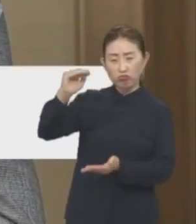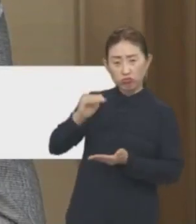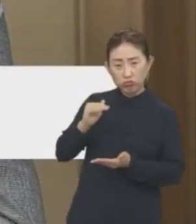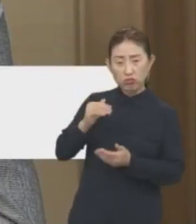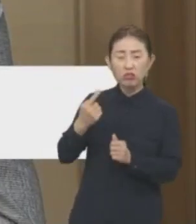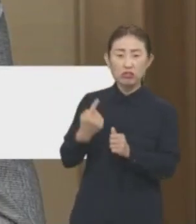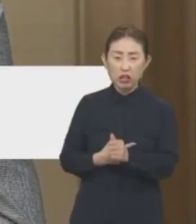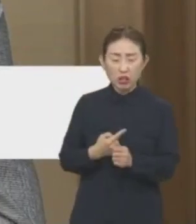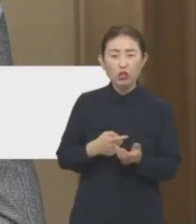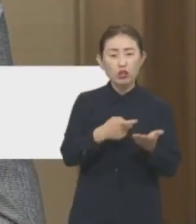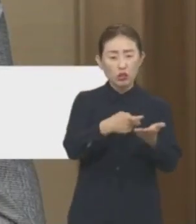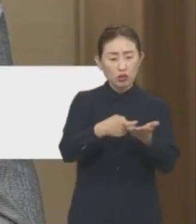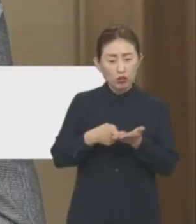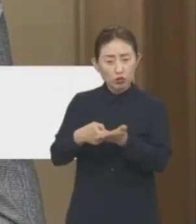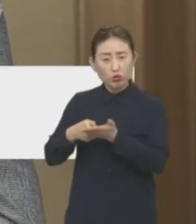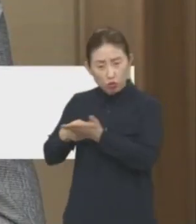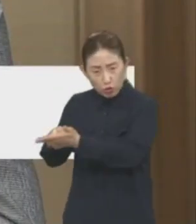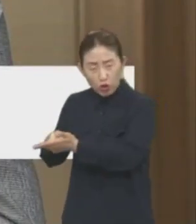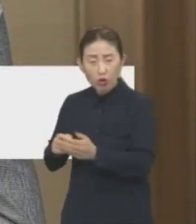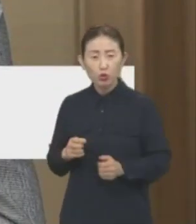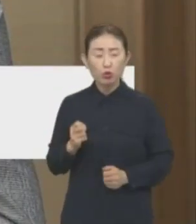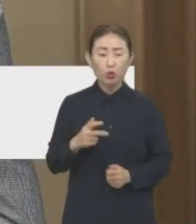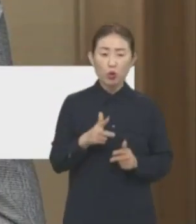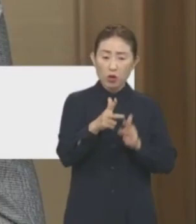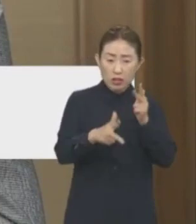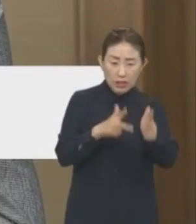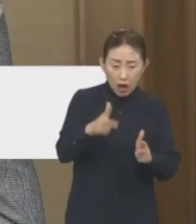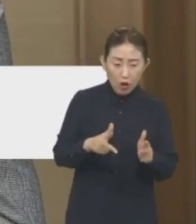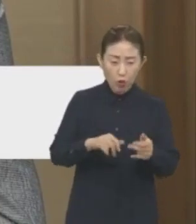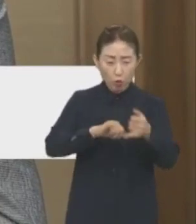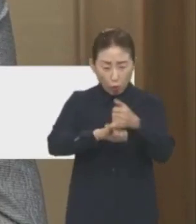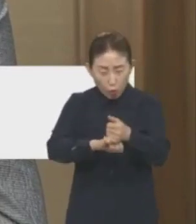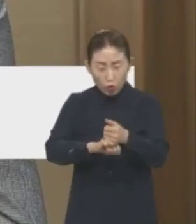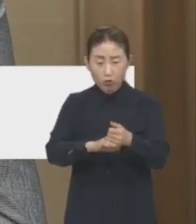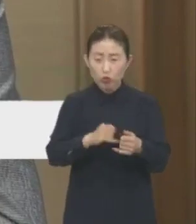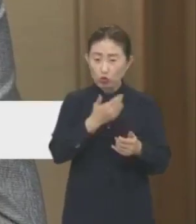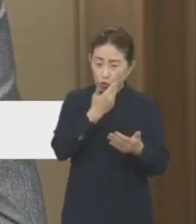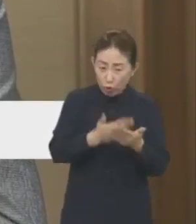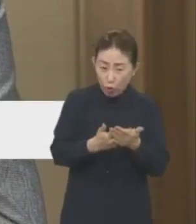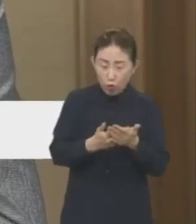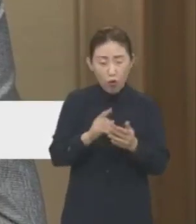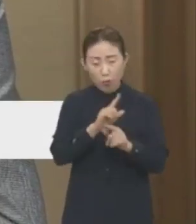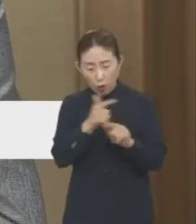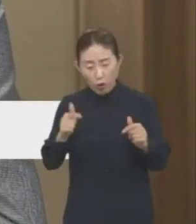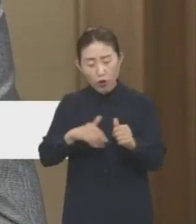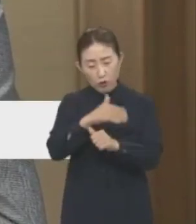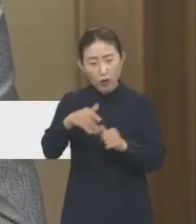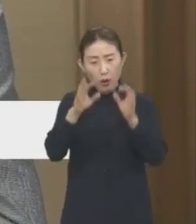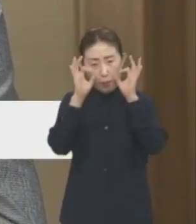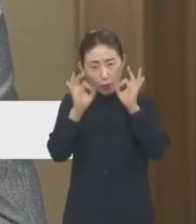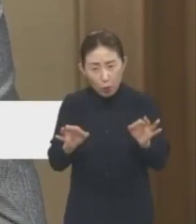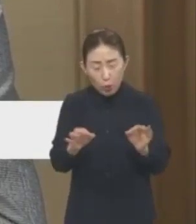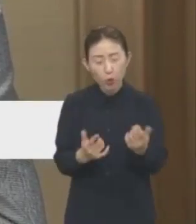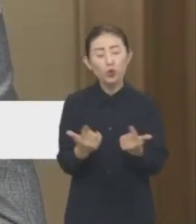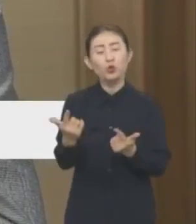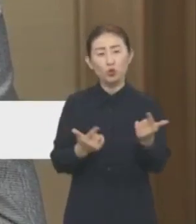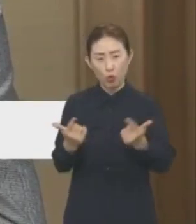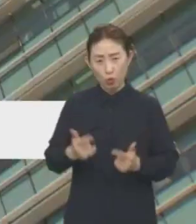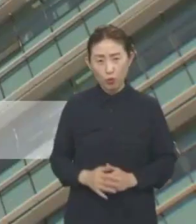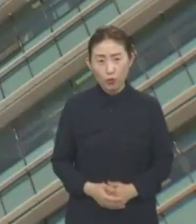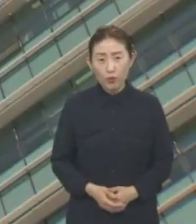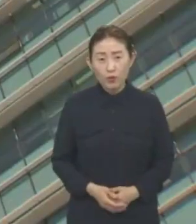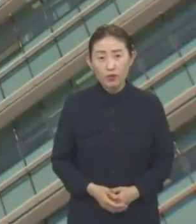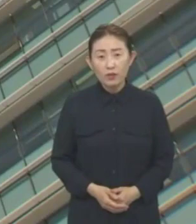기울이고요. 주요 투자 사업 같은 경우는 이제 재정 여건을 고려를 해서 사업 시기나 투자 금액을 좀 조정해 나갈